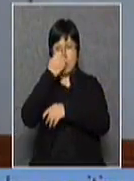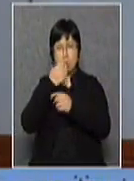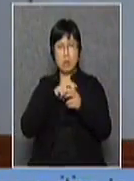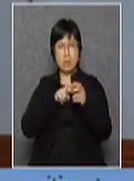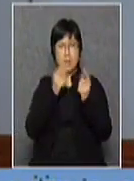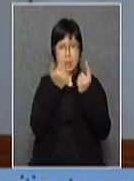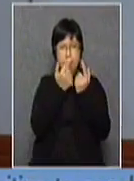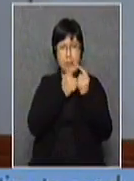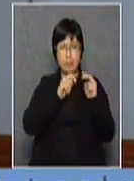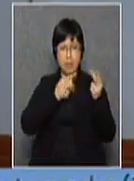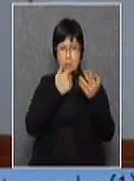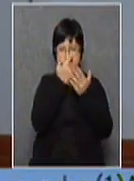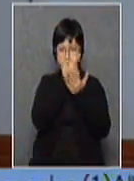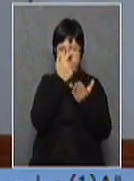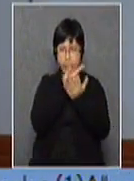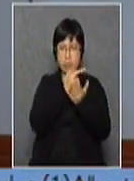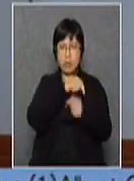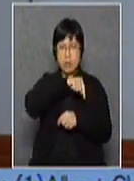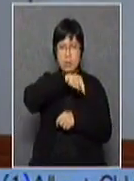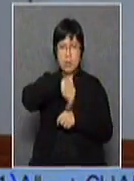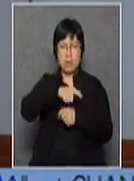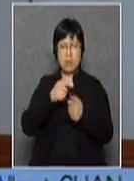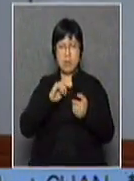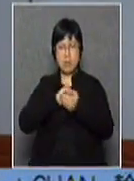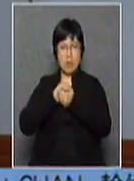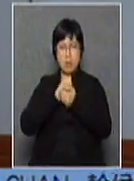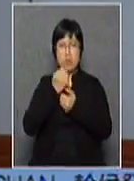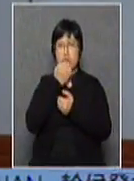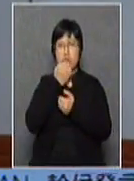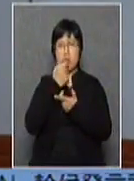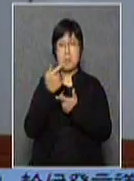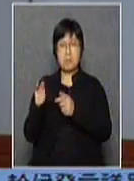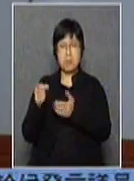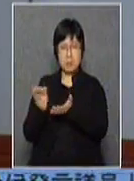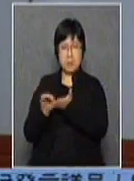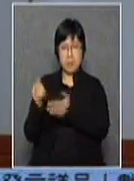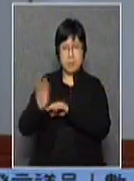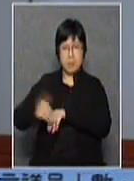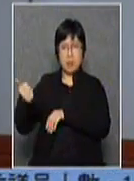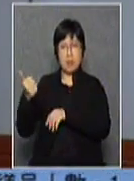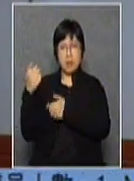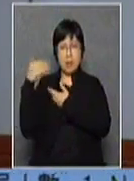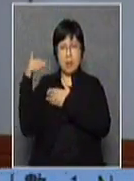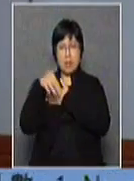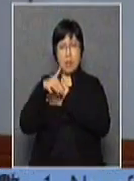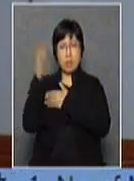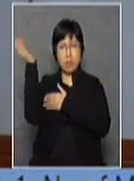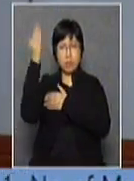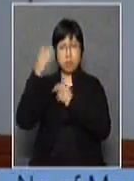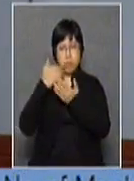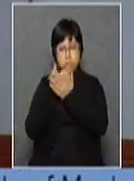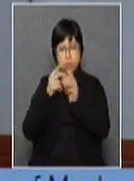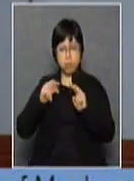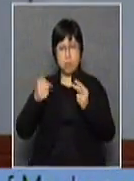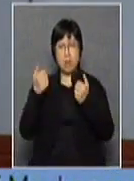將是發展重點，大嶼山特別是東涌佔地理優勢，有利物流、旅遊等產業發展，